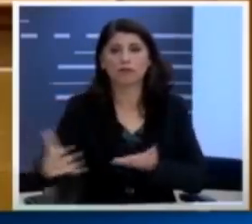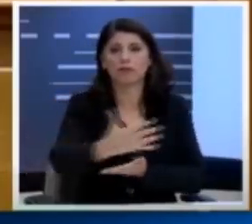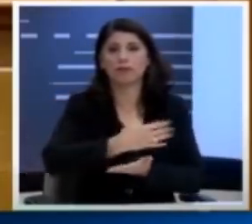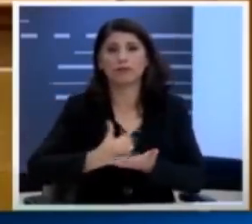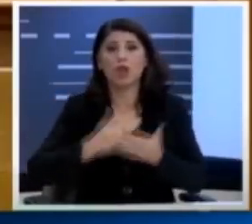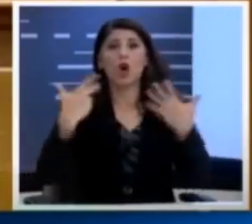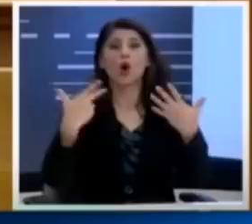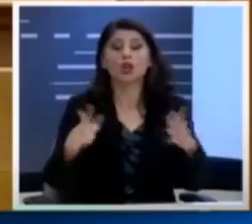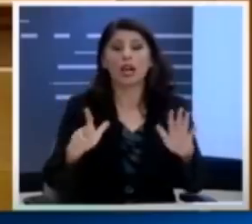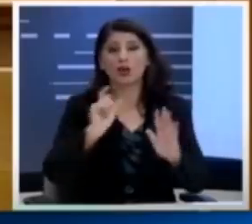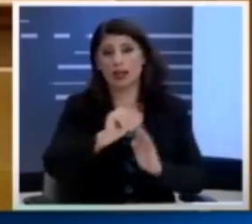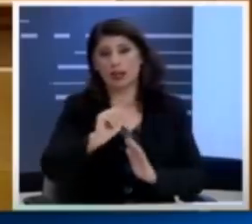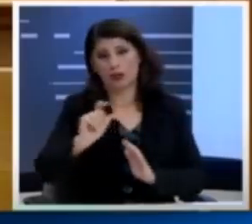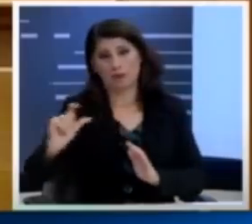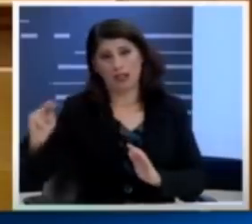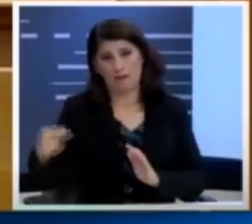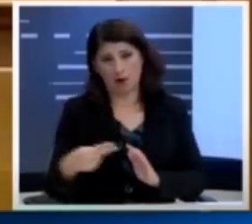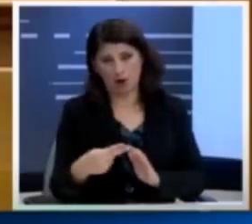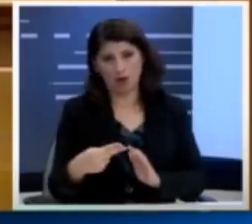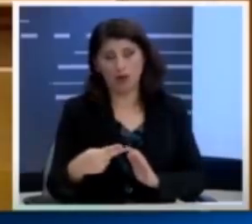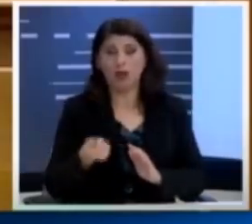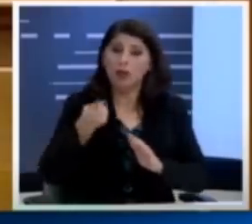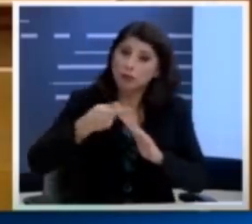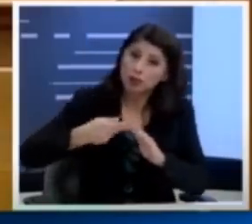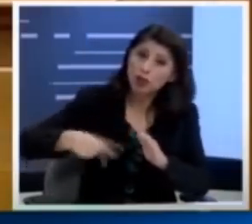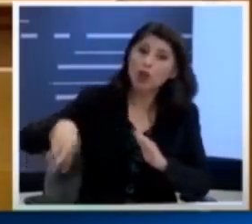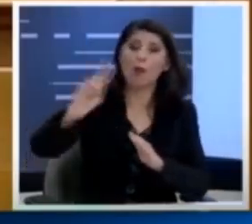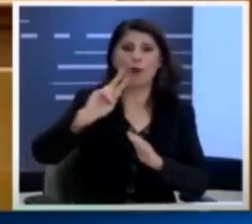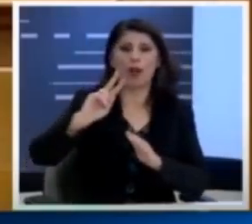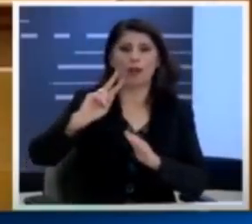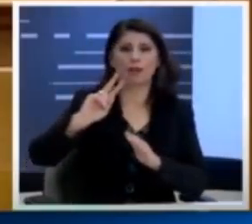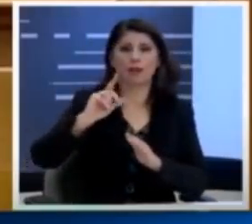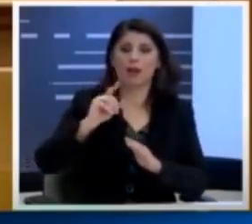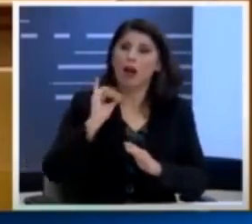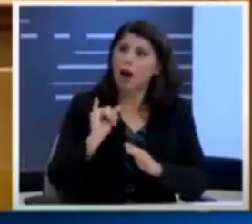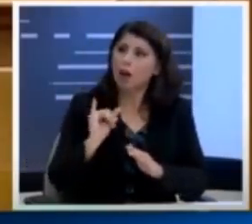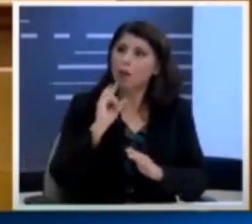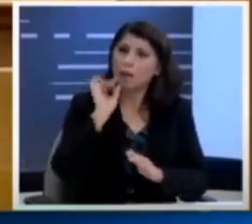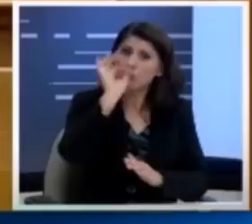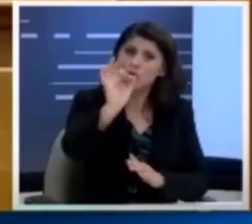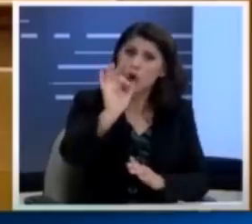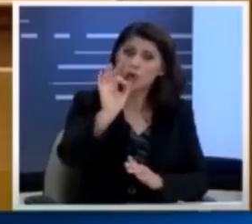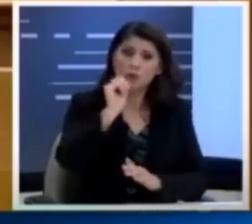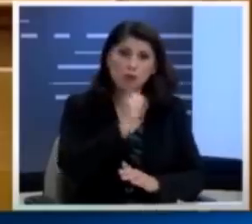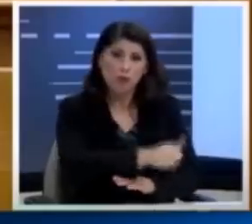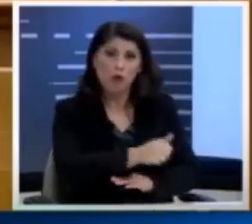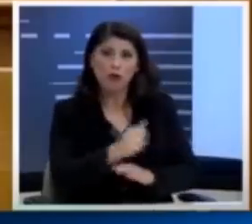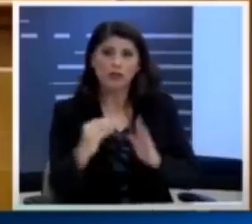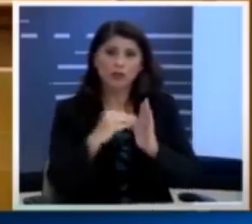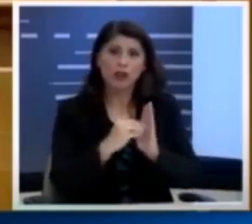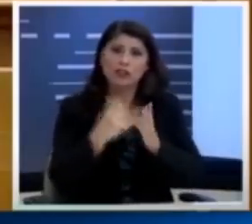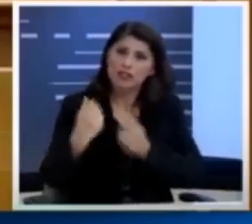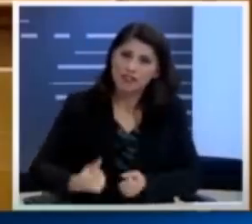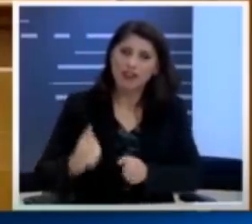εισπράξετε 800 εκατομμύρια ευρώ περισσότερα, ακόμα και από τους στόχους που είχατε θέσει, σε βάρος βέβαια